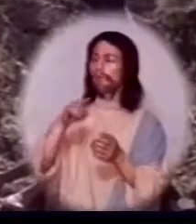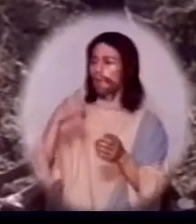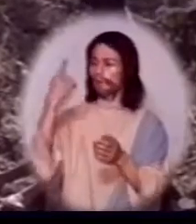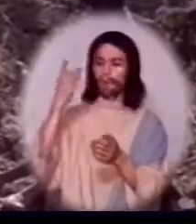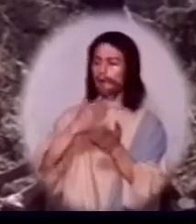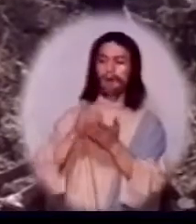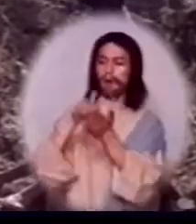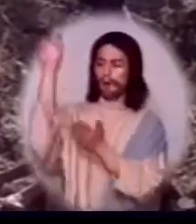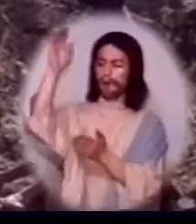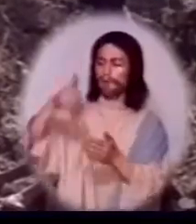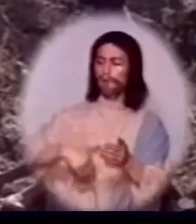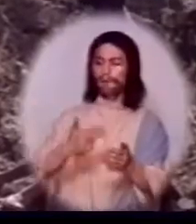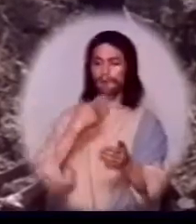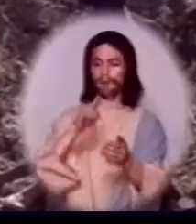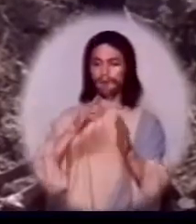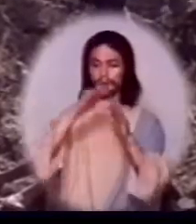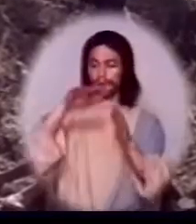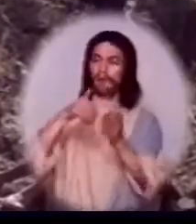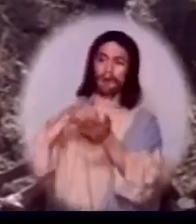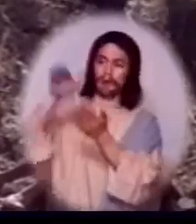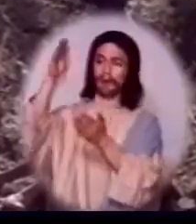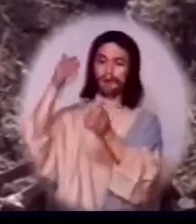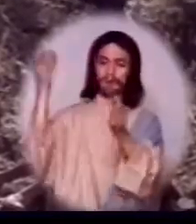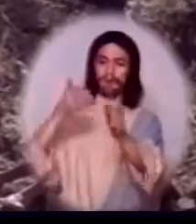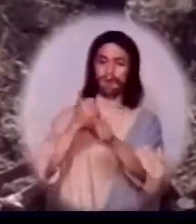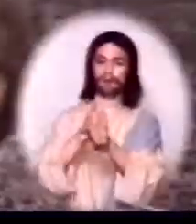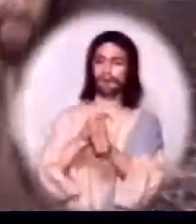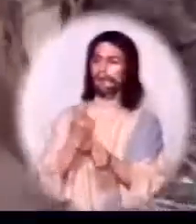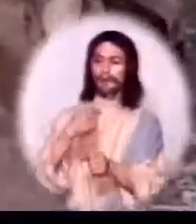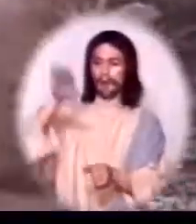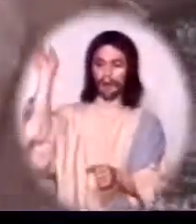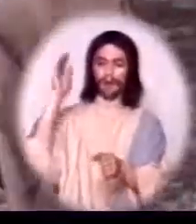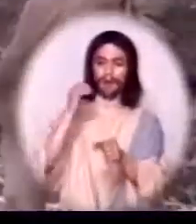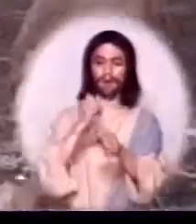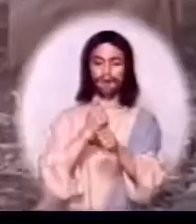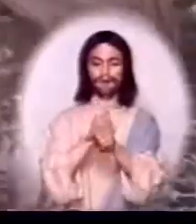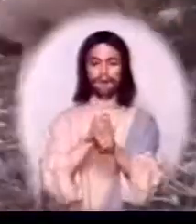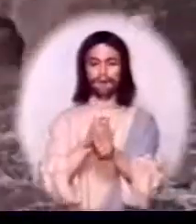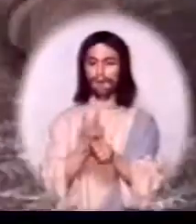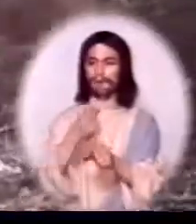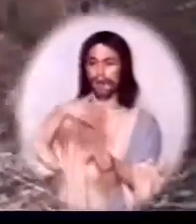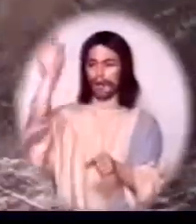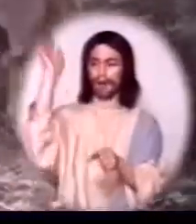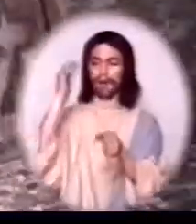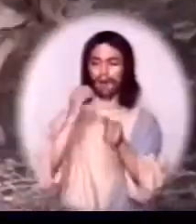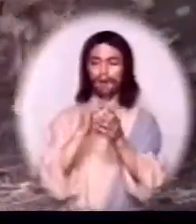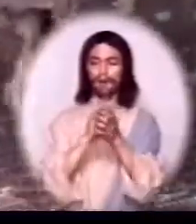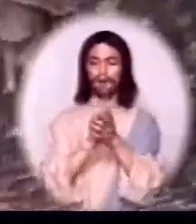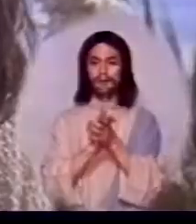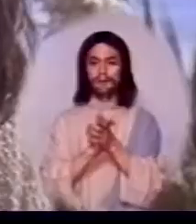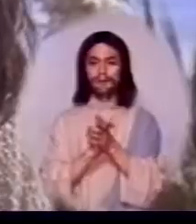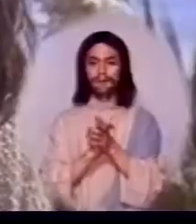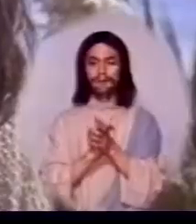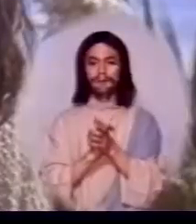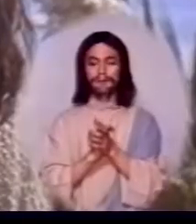요술쟁이 떠나시오! 이 지방에서 나가시오! 여기서 빨리 가시오! 빨리 가시오!